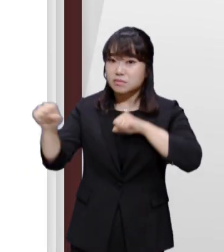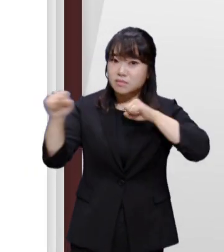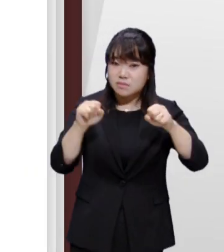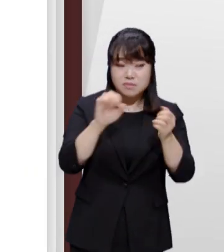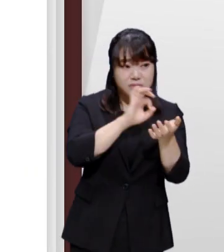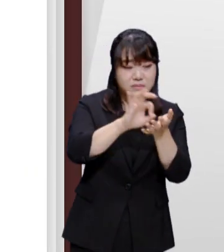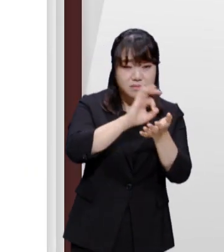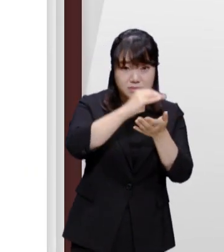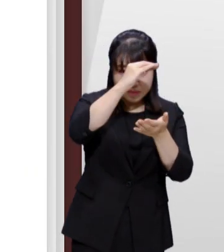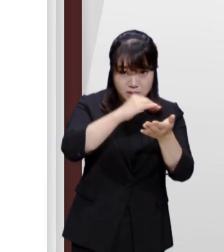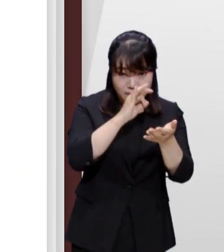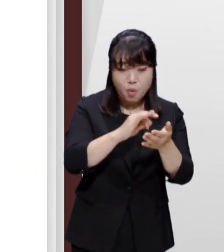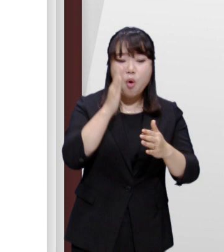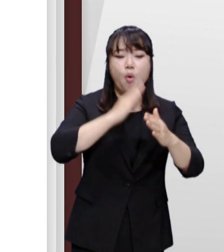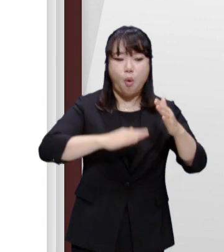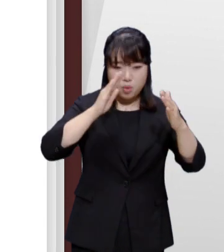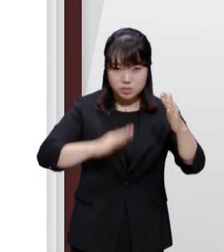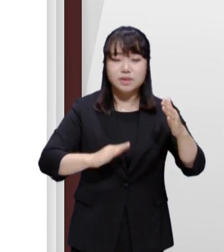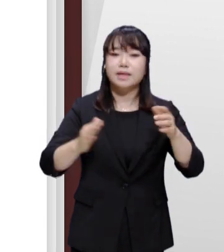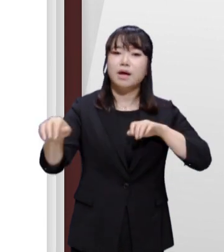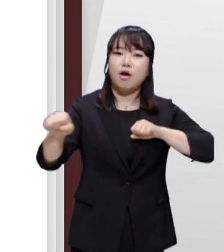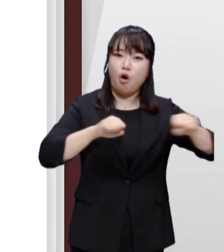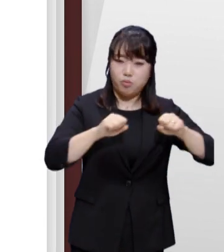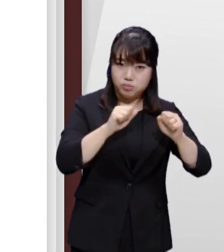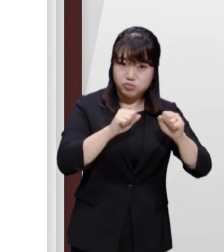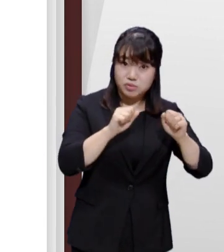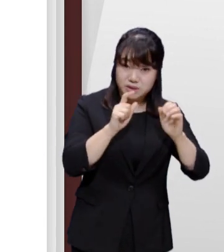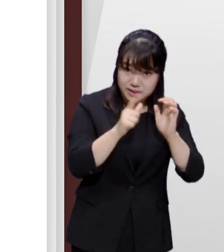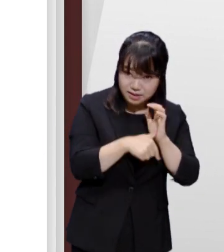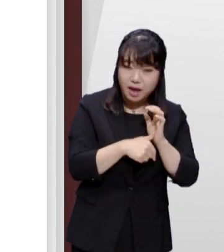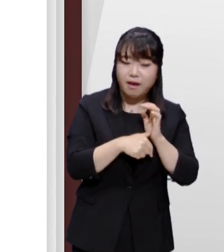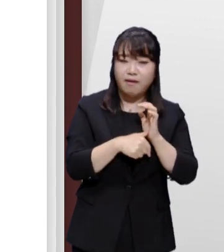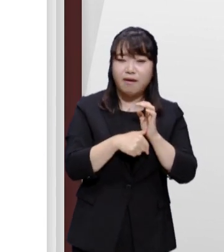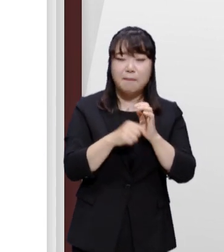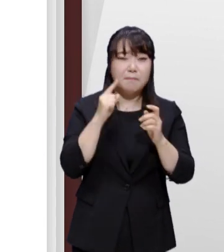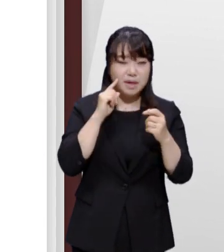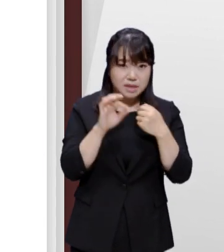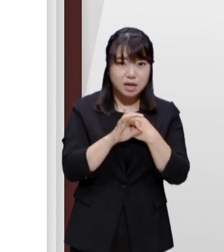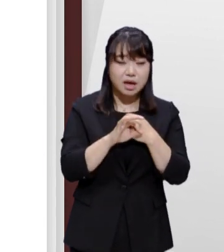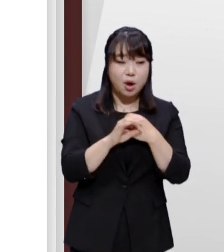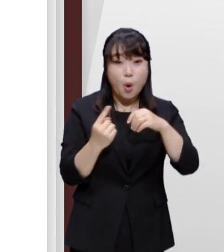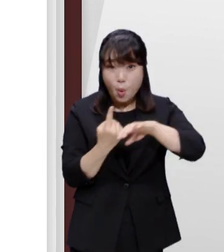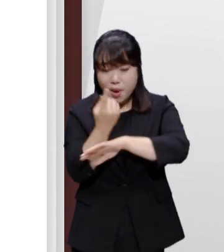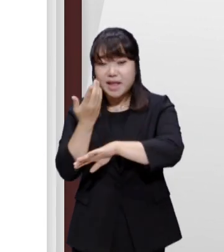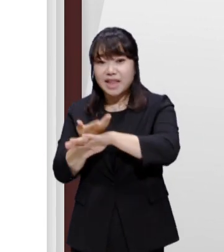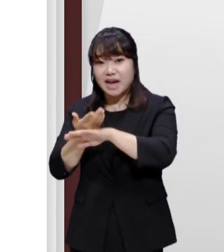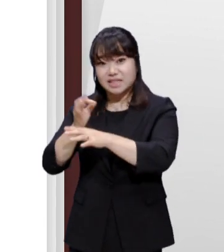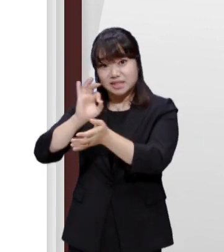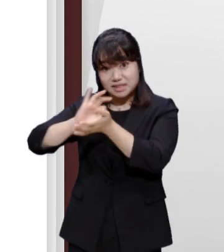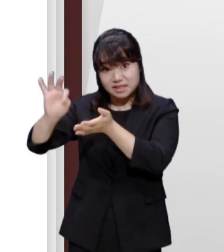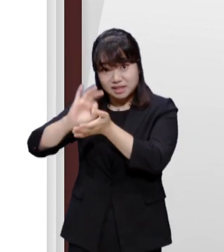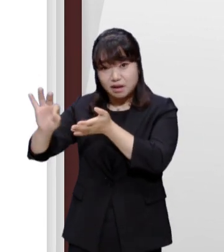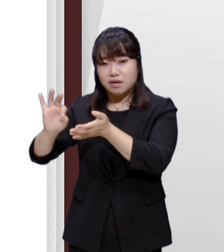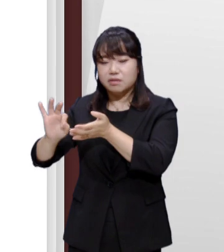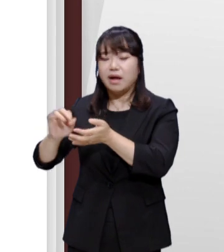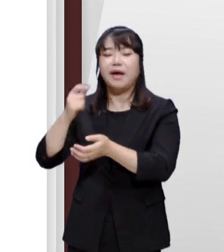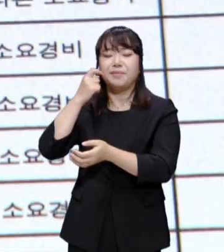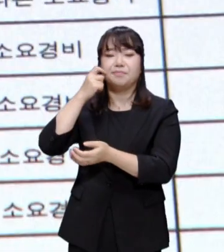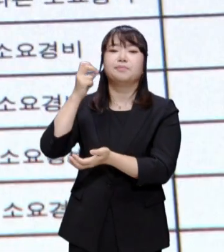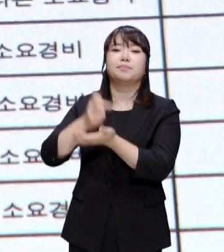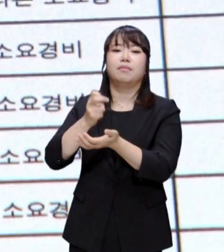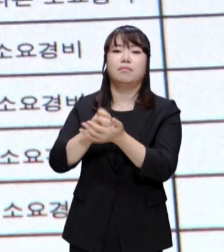조례는 공적인 의정 활동과 관련이 적은 시간과 장소에서 업무 추진비를 사용하는 걸 제한하고